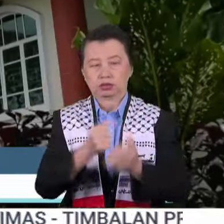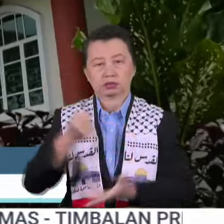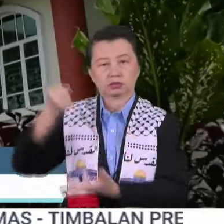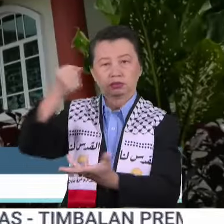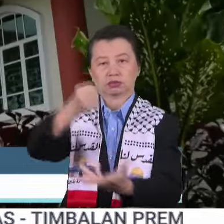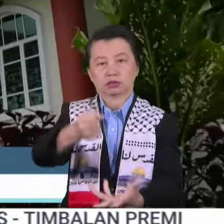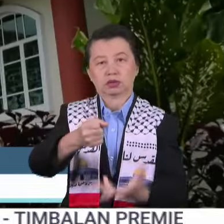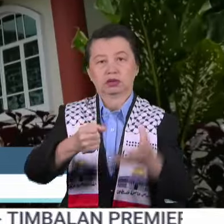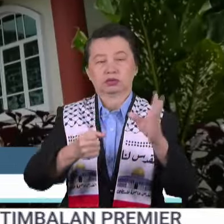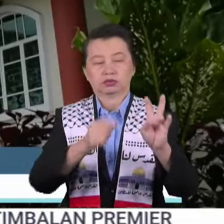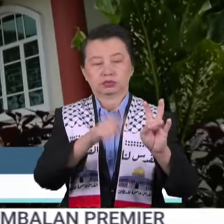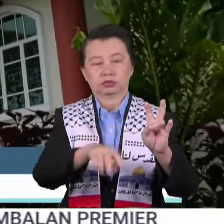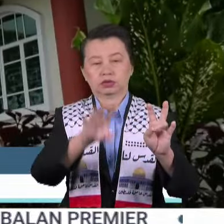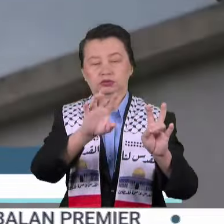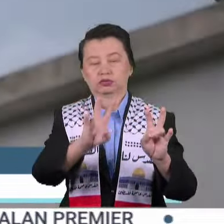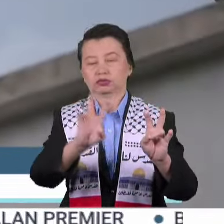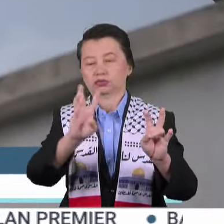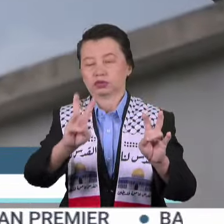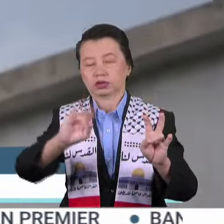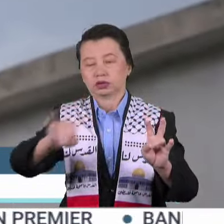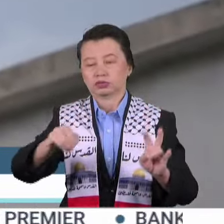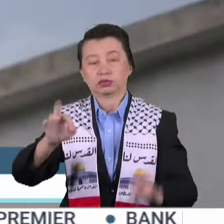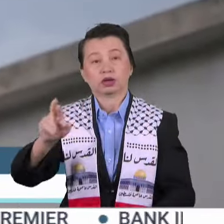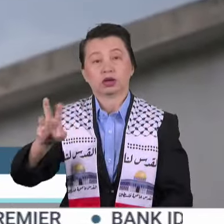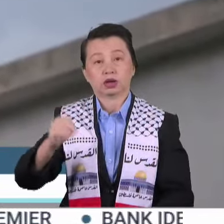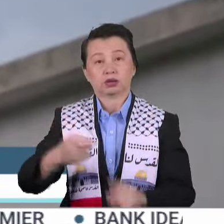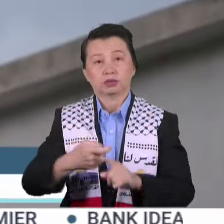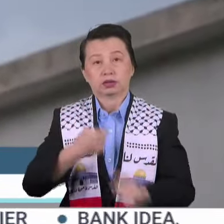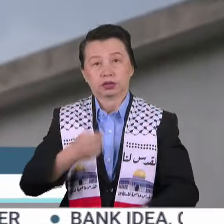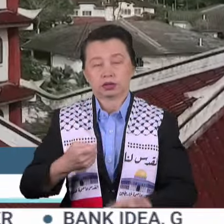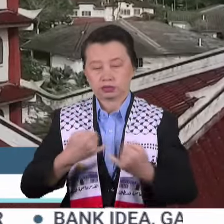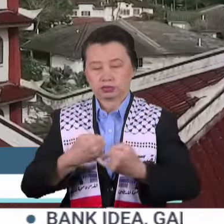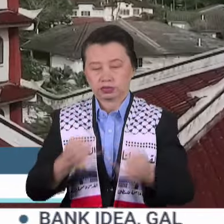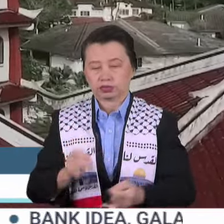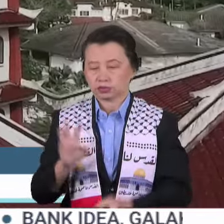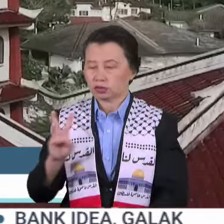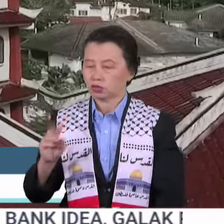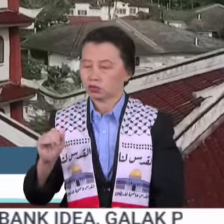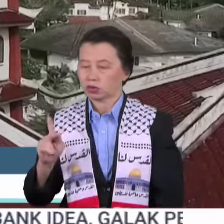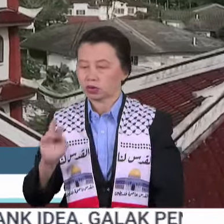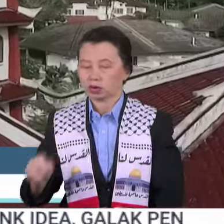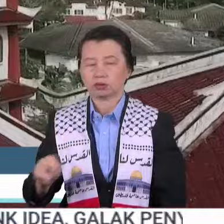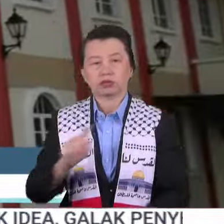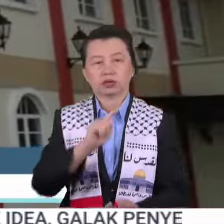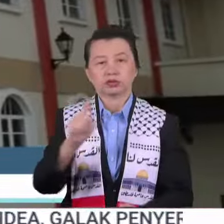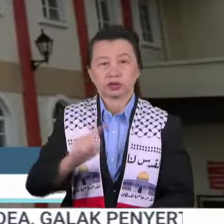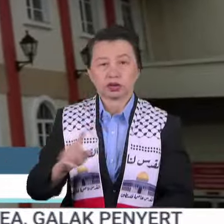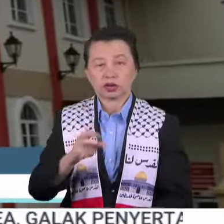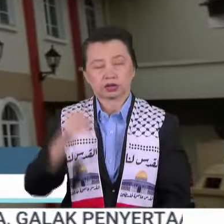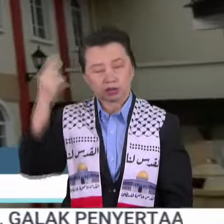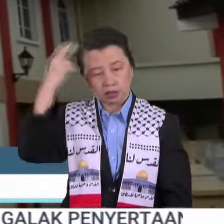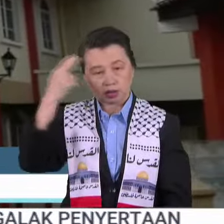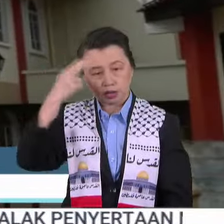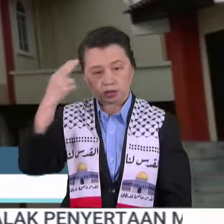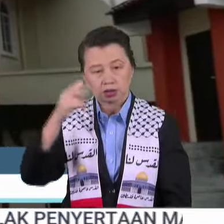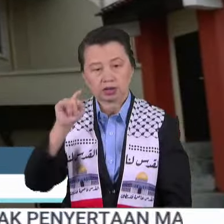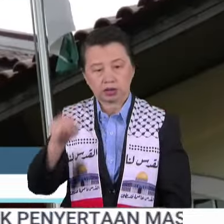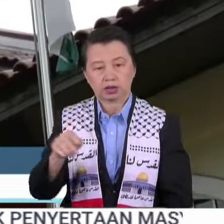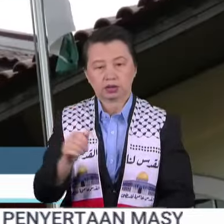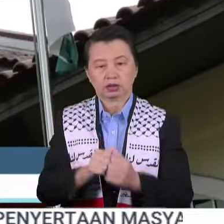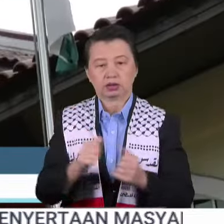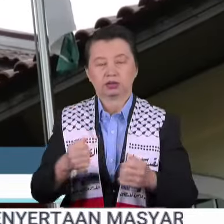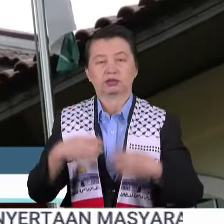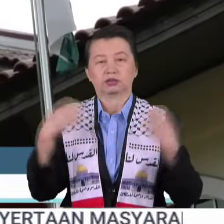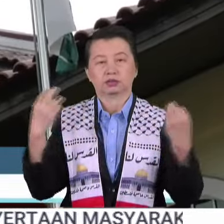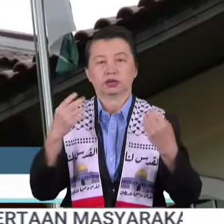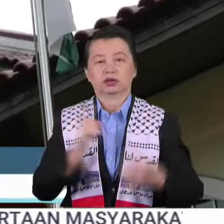peruntukan RM7.76 juta ringgit daripada Jabatan Wakaf, Zakat dan Haji, Jauha dan Majlis